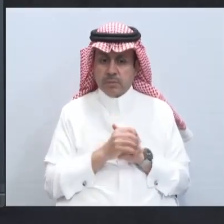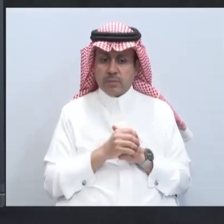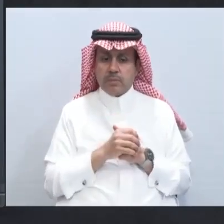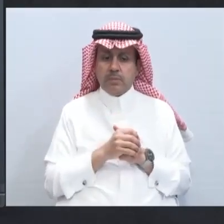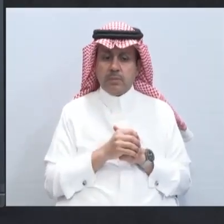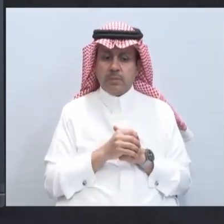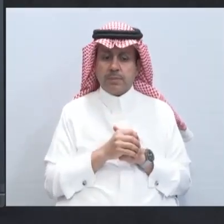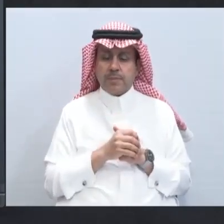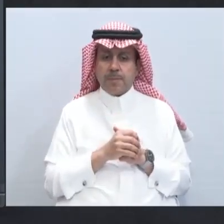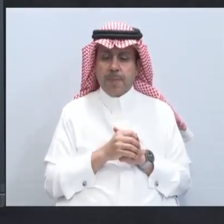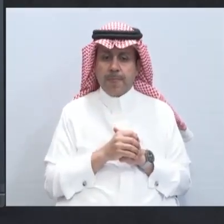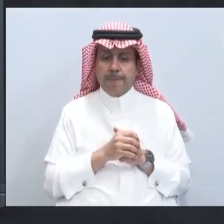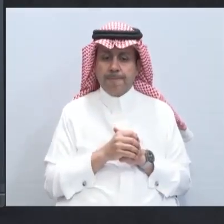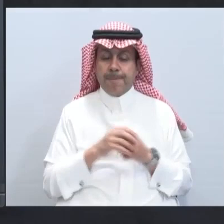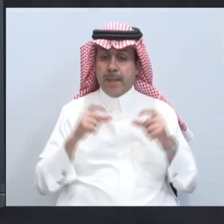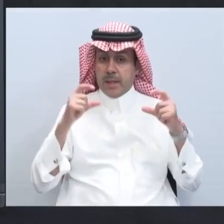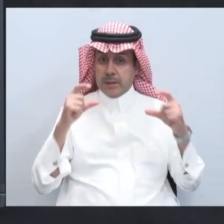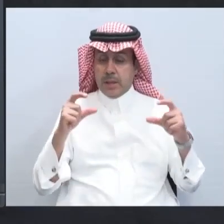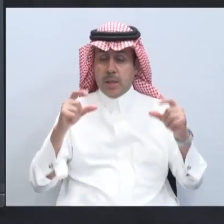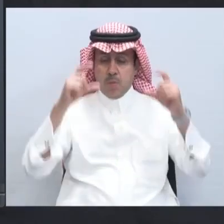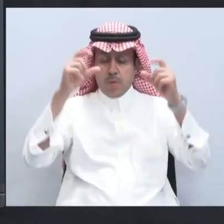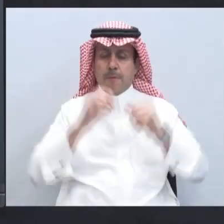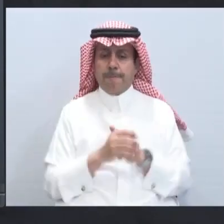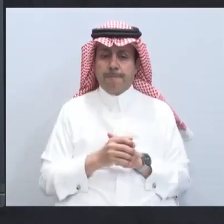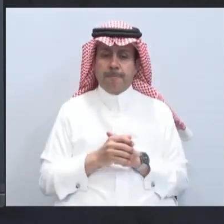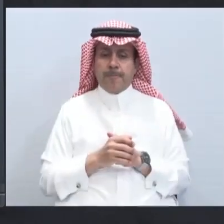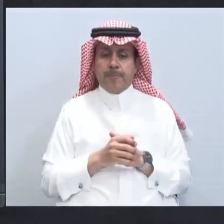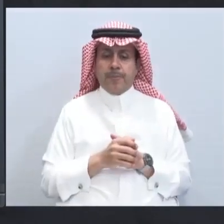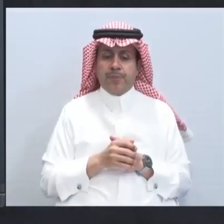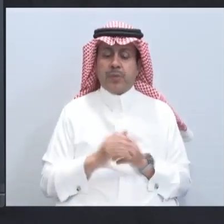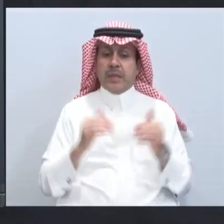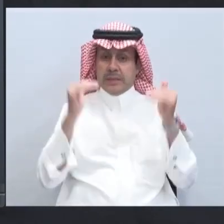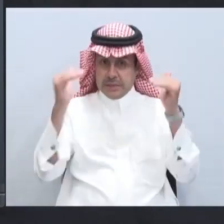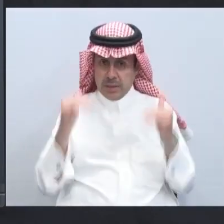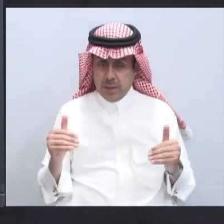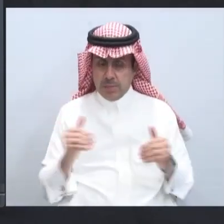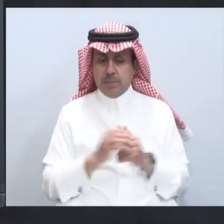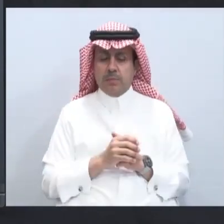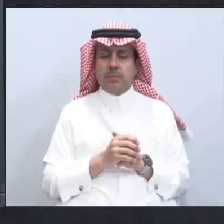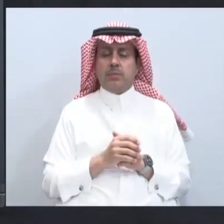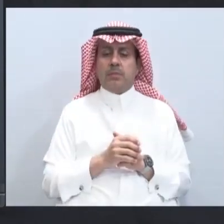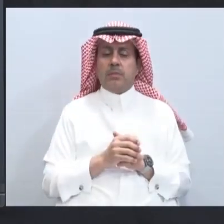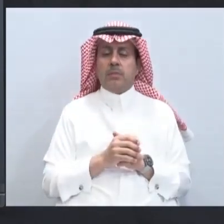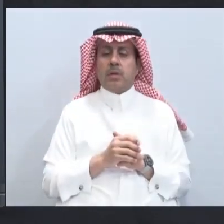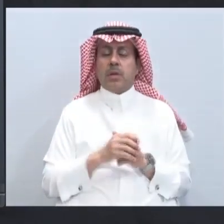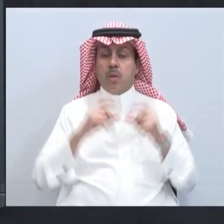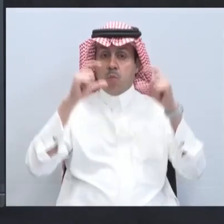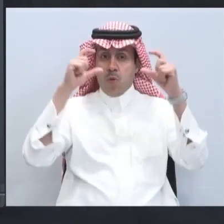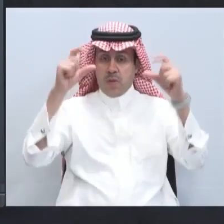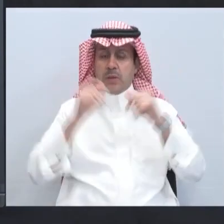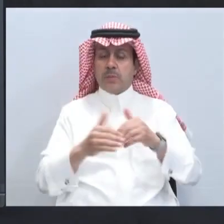يسمى بالادله الموضوعيه بحيث انها تقوم بترتيب وتنظيم المواضيع يعني